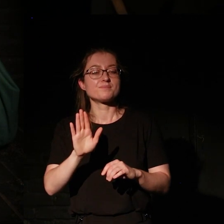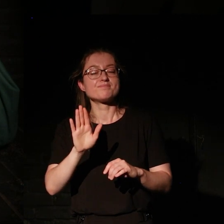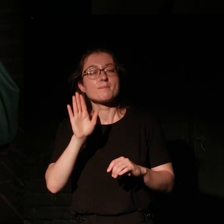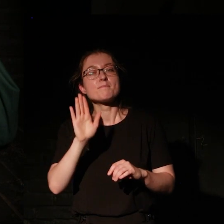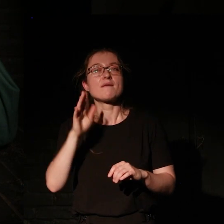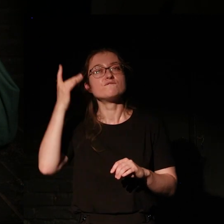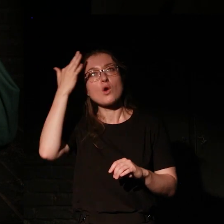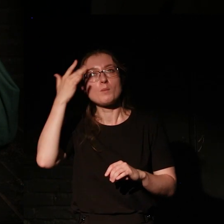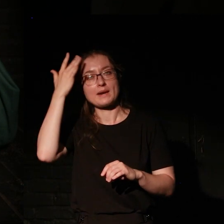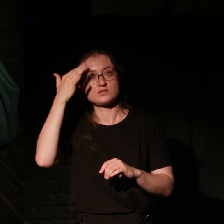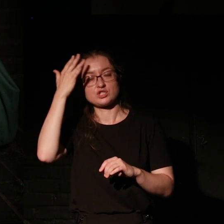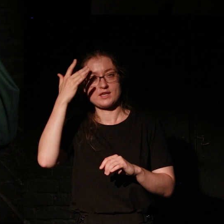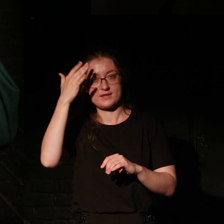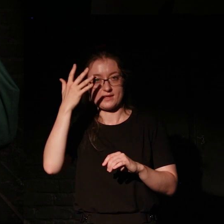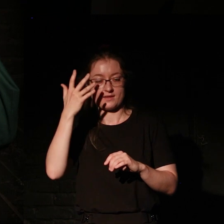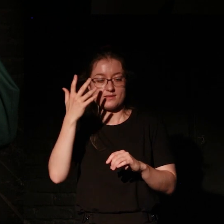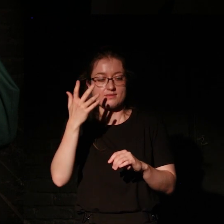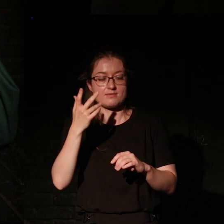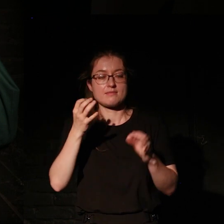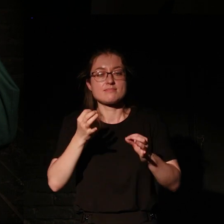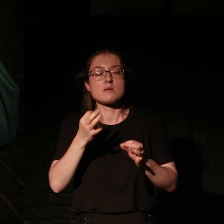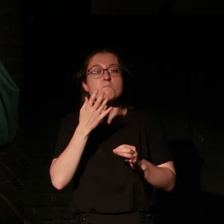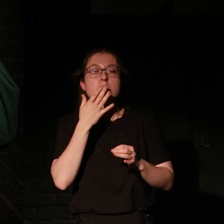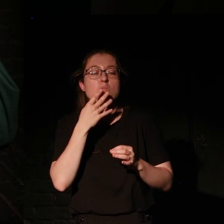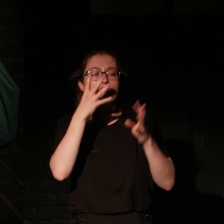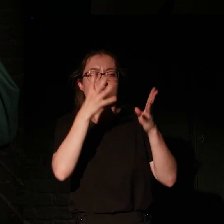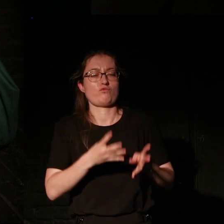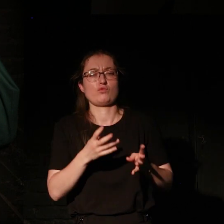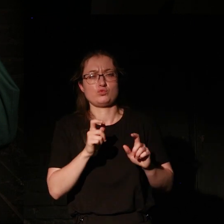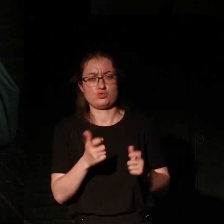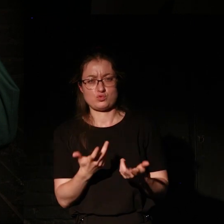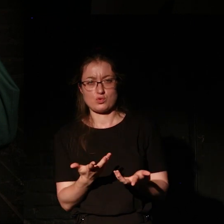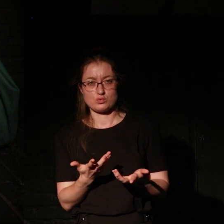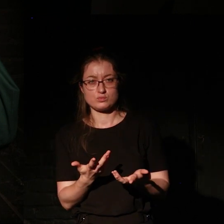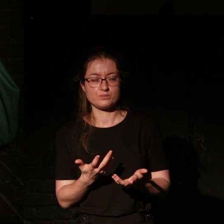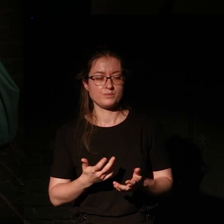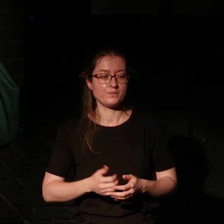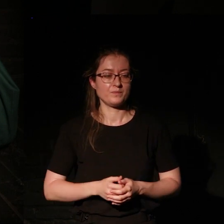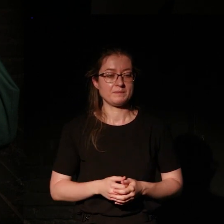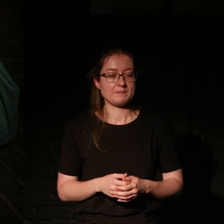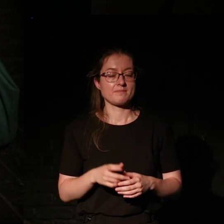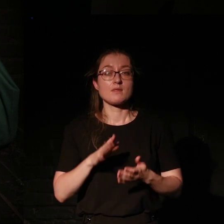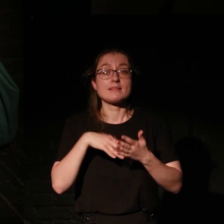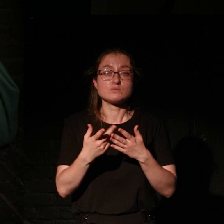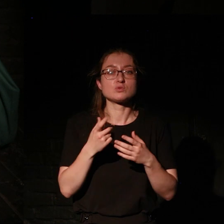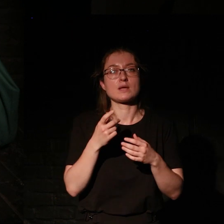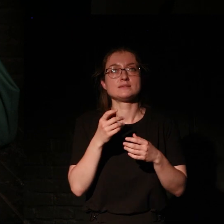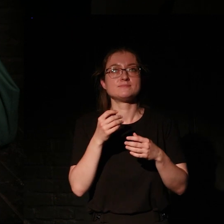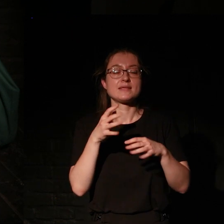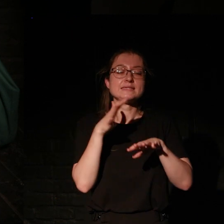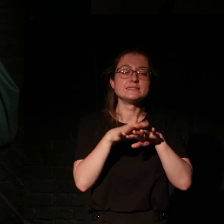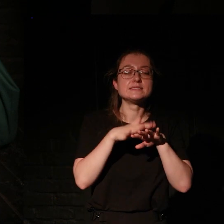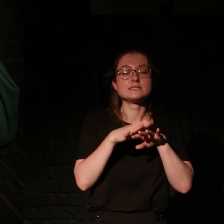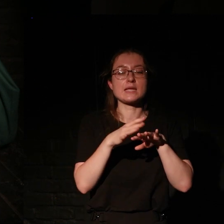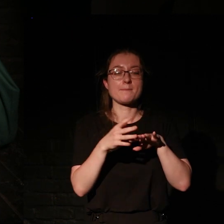wyobrażenie, o czym jest mowa. Czy jeżeli chodzi właśnie o systemy monetarne, czy jeżeli